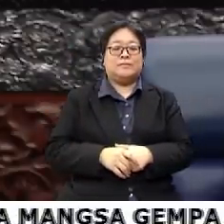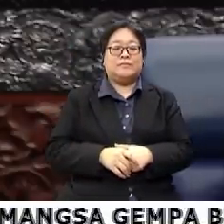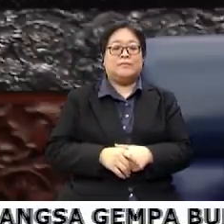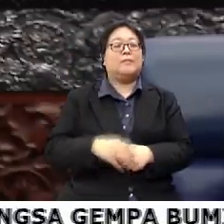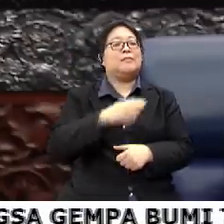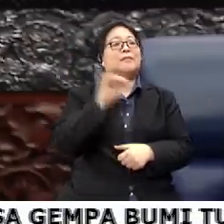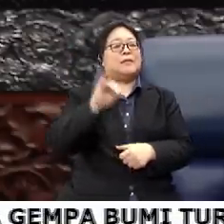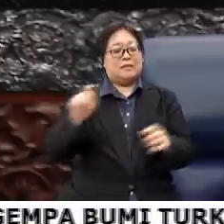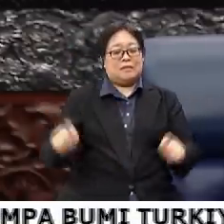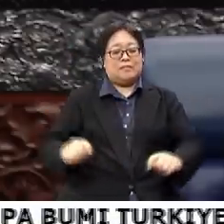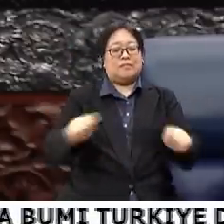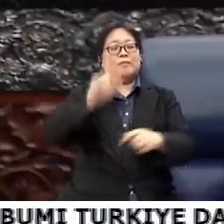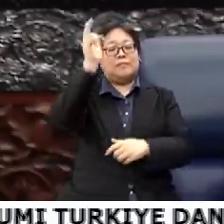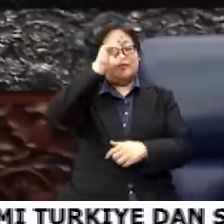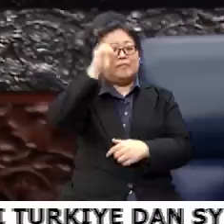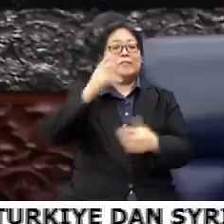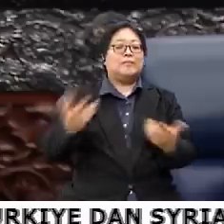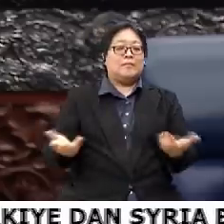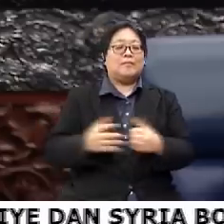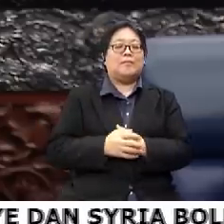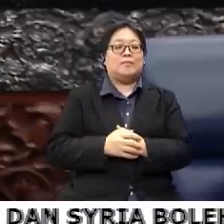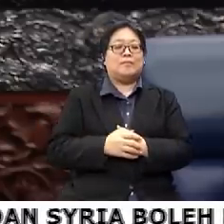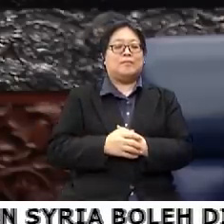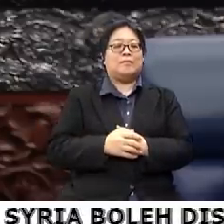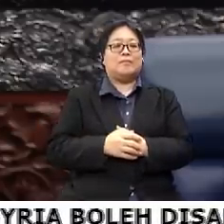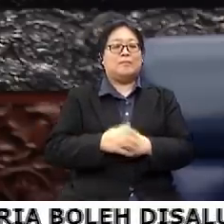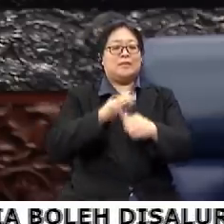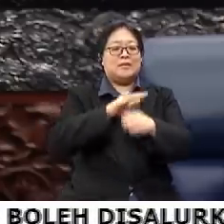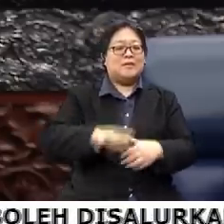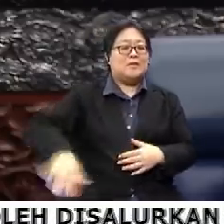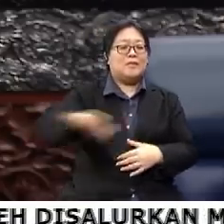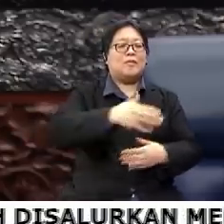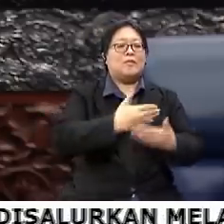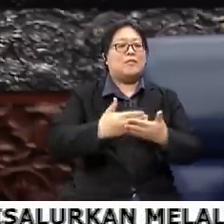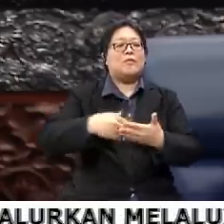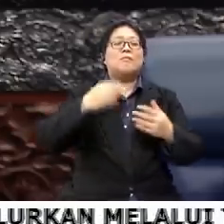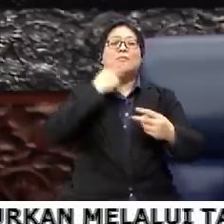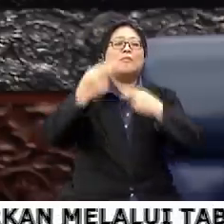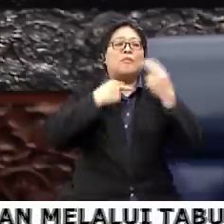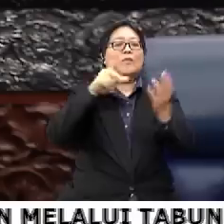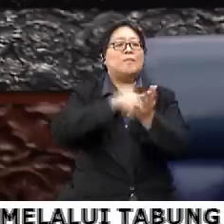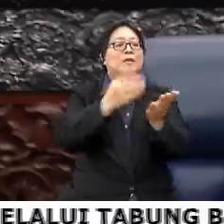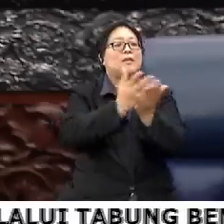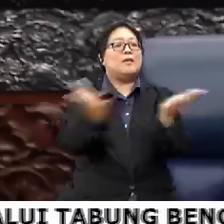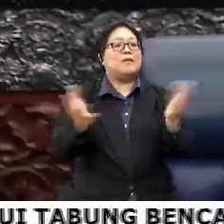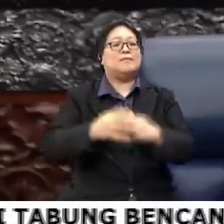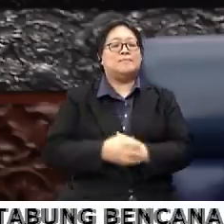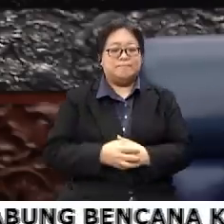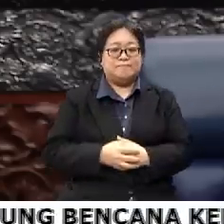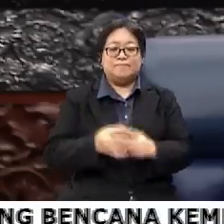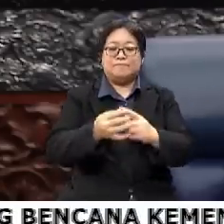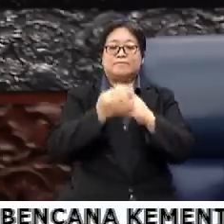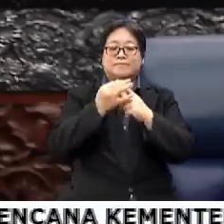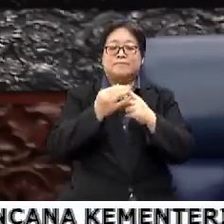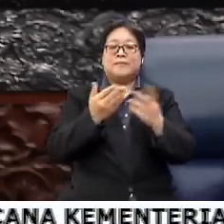Begitu juga dengan tindakan kerajaan menekan kebebasan anak-anak muda untuk bersuara di media sosial,